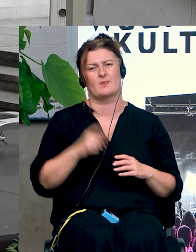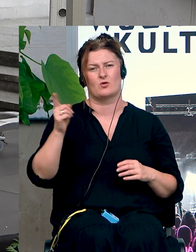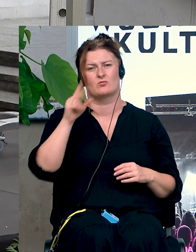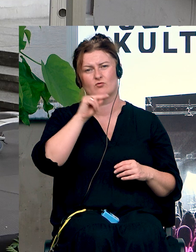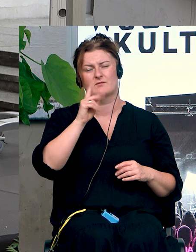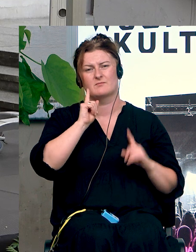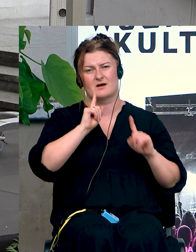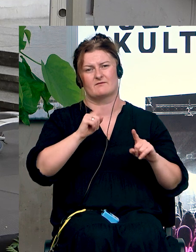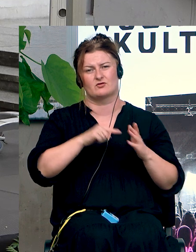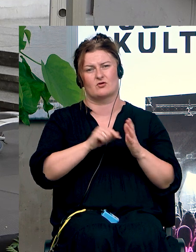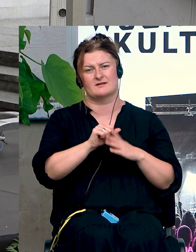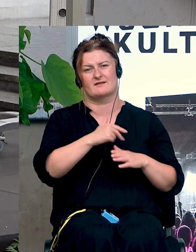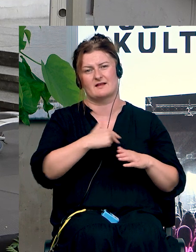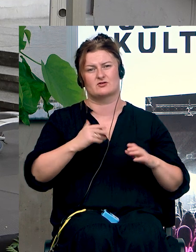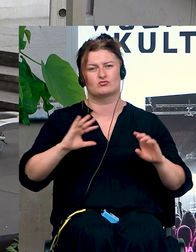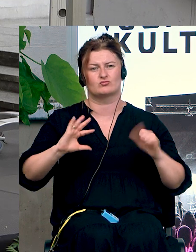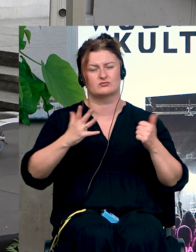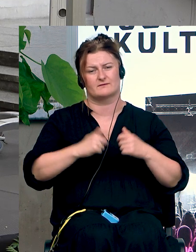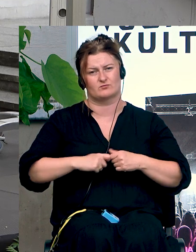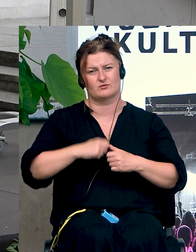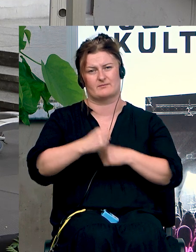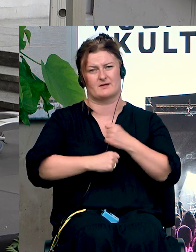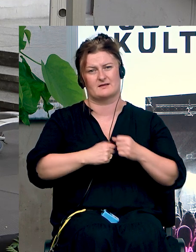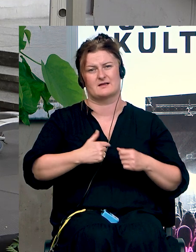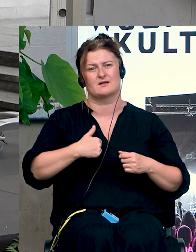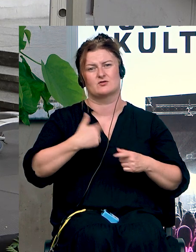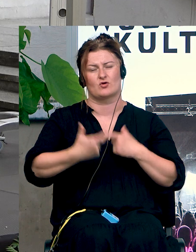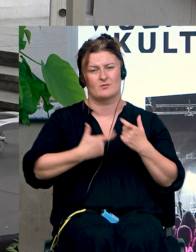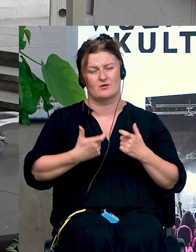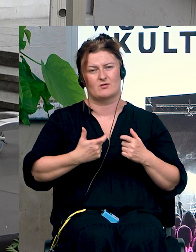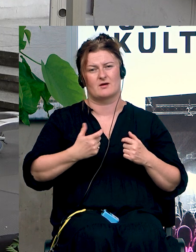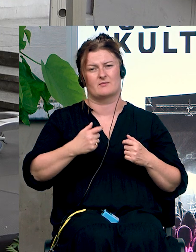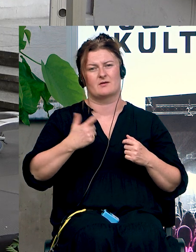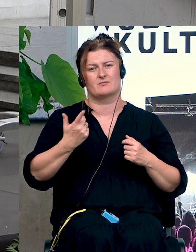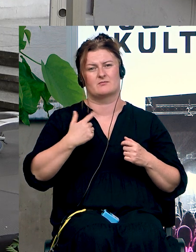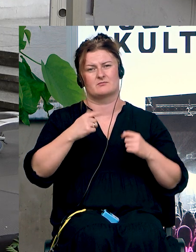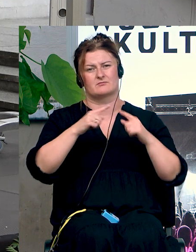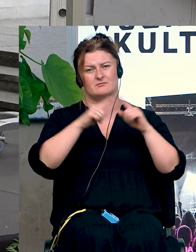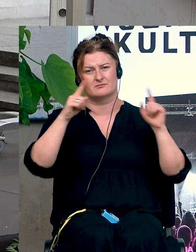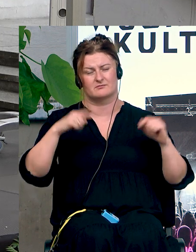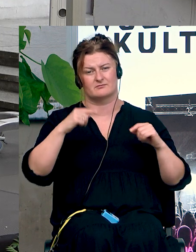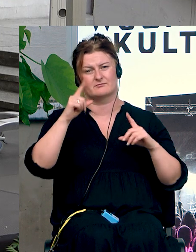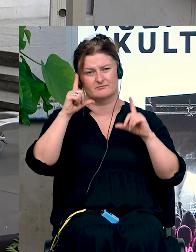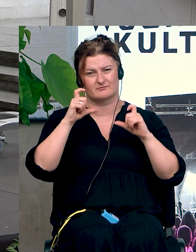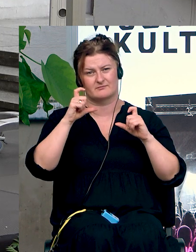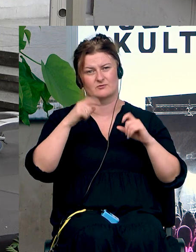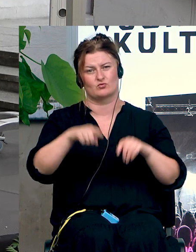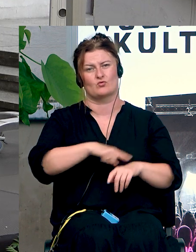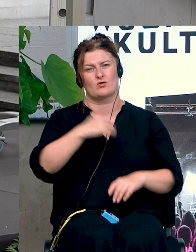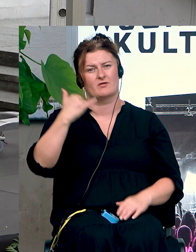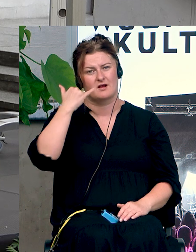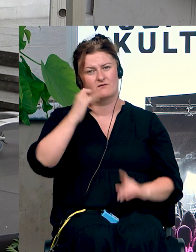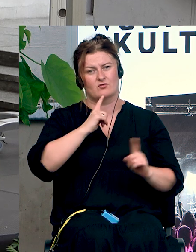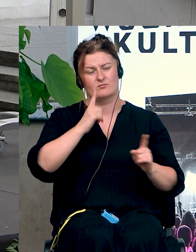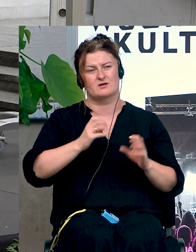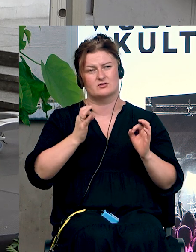Я зробила селфі, поки він був на екрані. Тому що він сьогодні, ми розмовляли з ним довго по телефону, і він сьогодні мені пригадав,